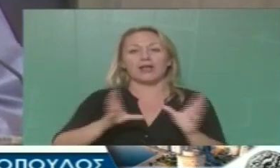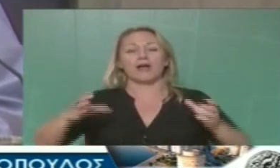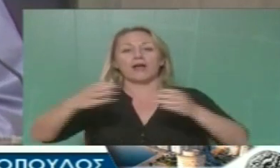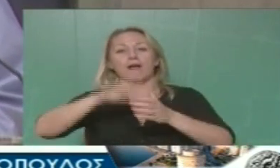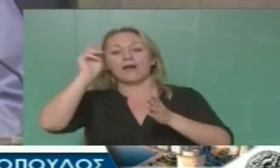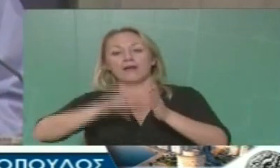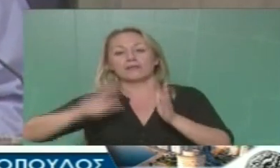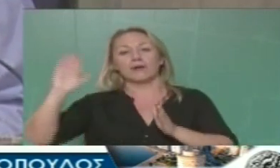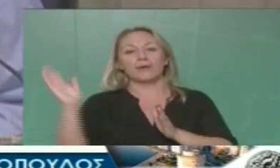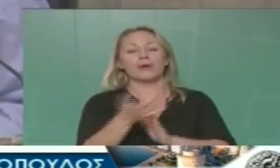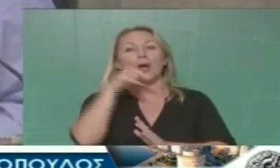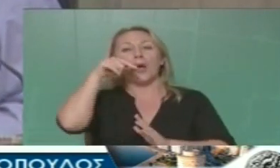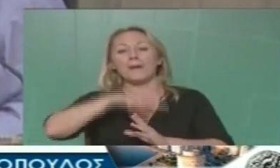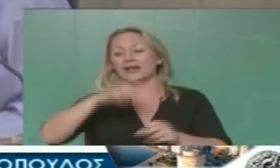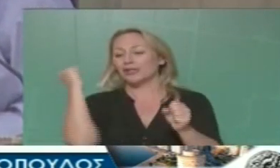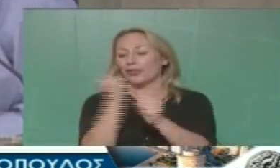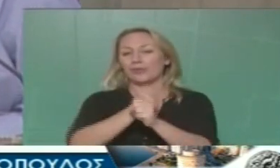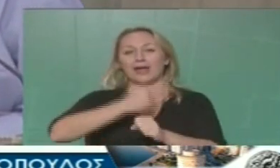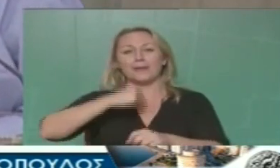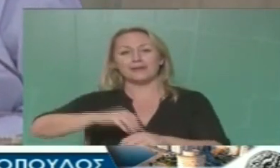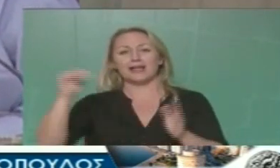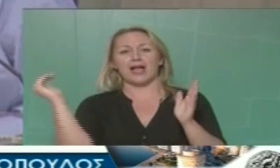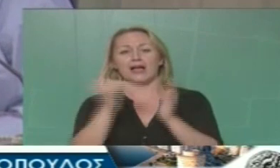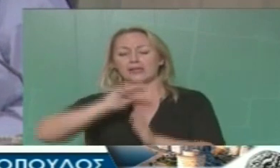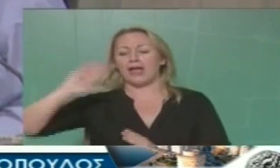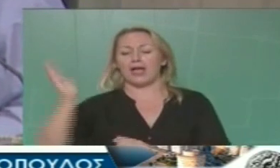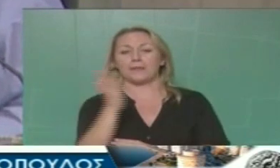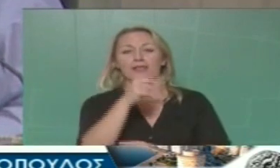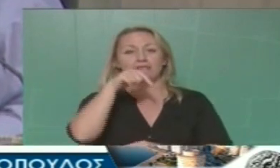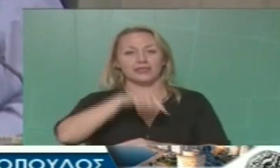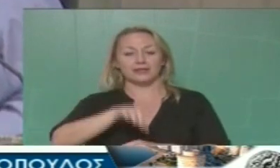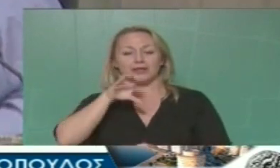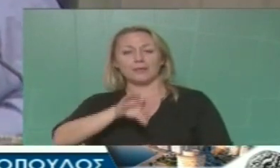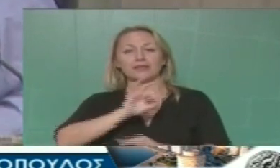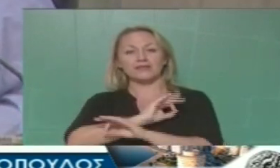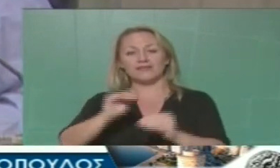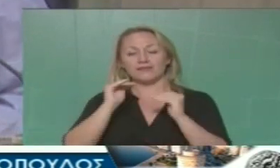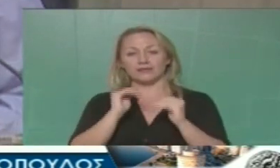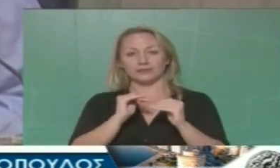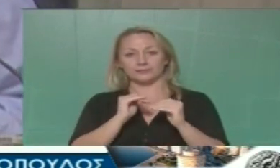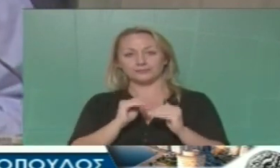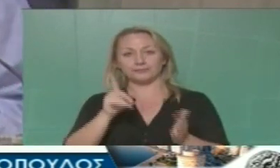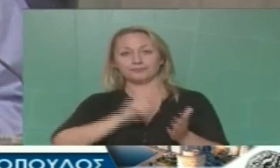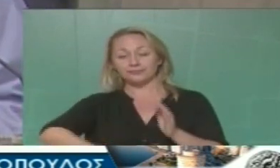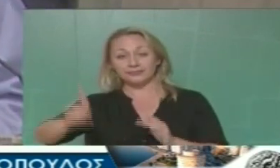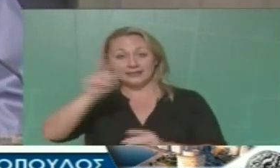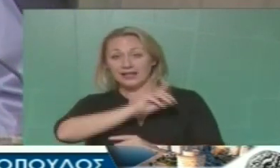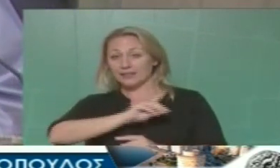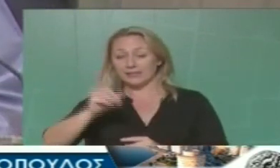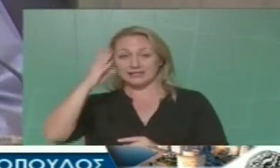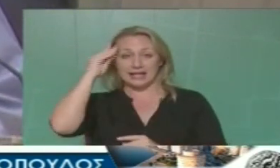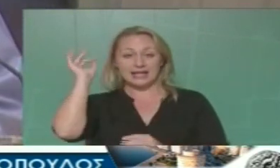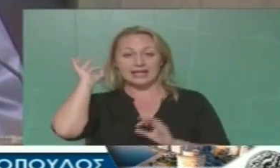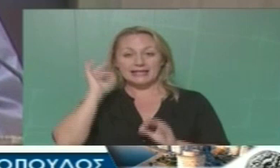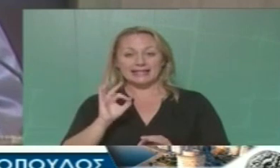συμβάσεων, ευελιξία, εκατοντάδες απολύσεις, την αδιφαγία των επενδυτών. Χωρίς να ξεχνάμε ούτε στιγμή